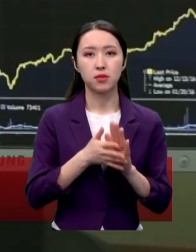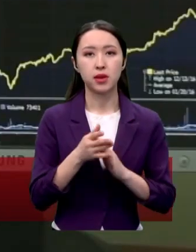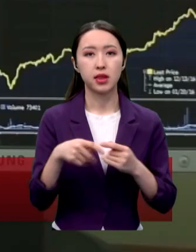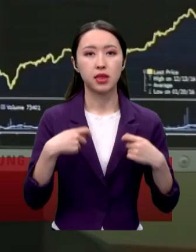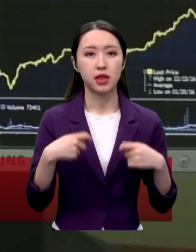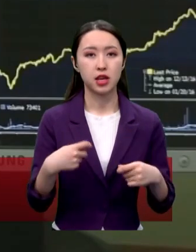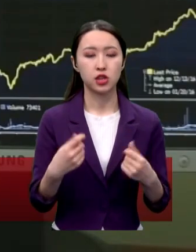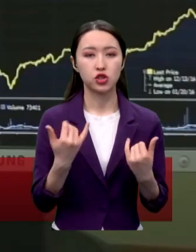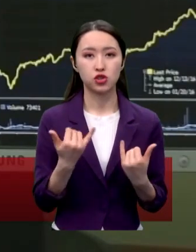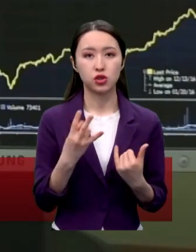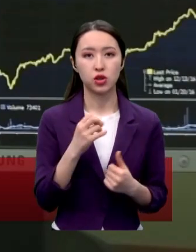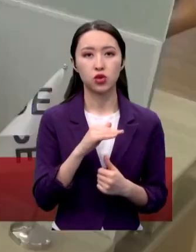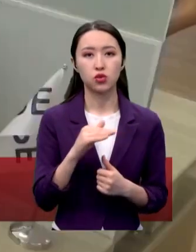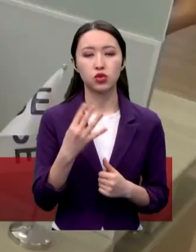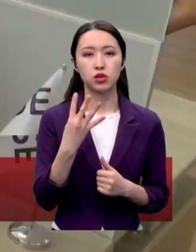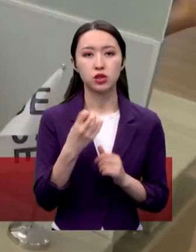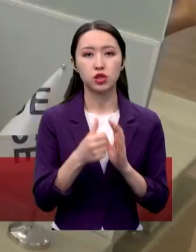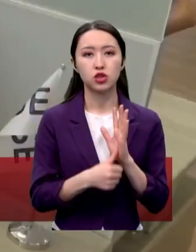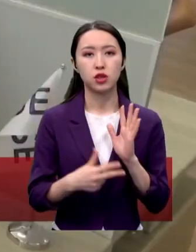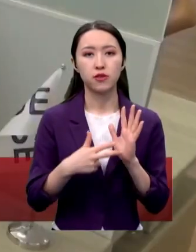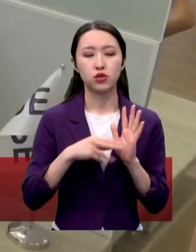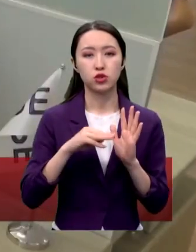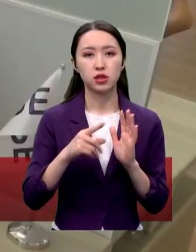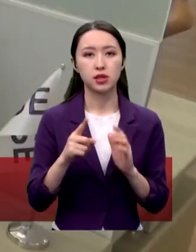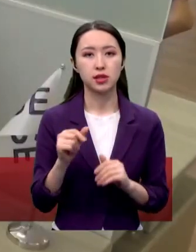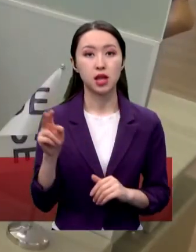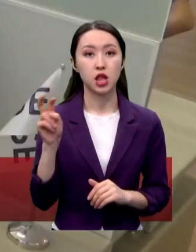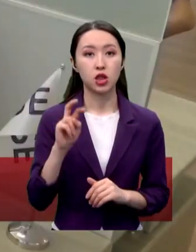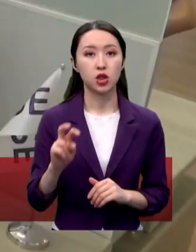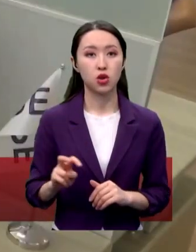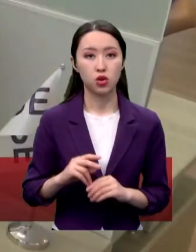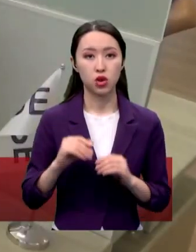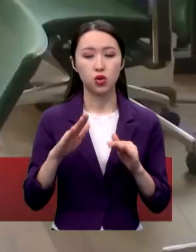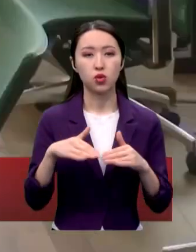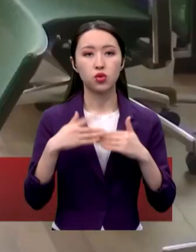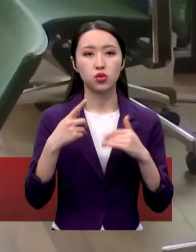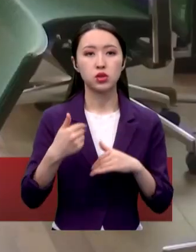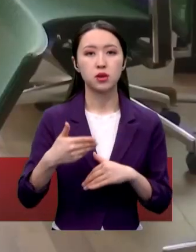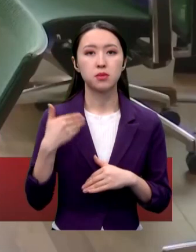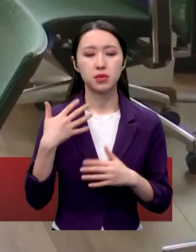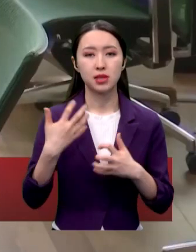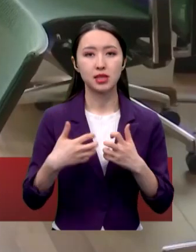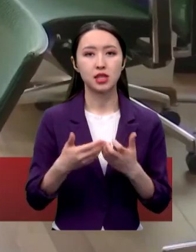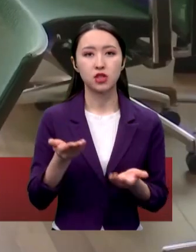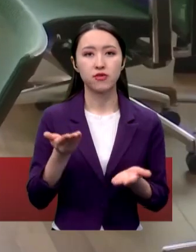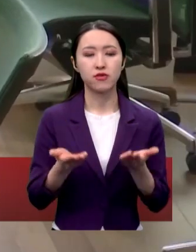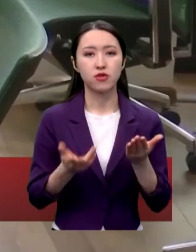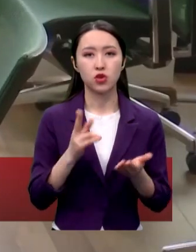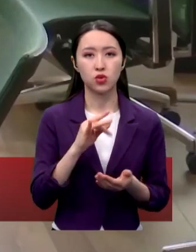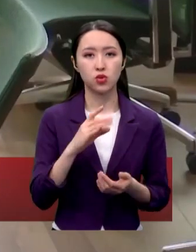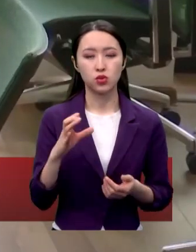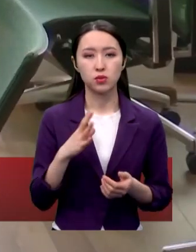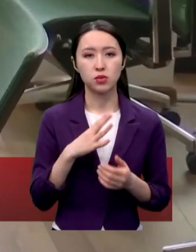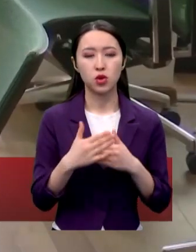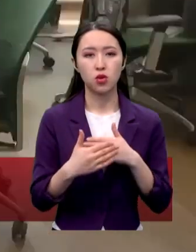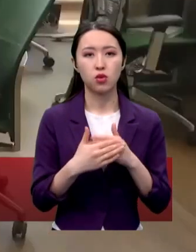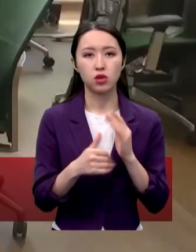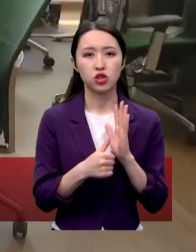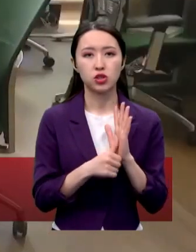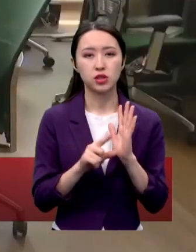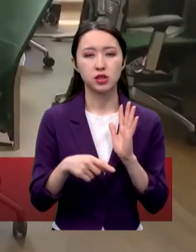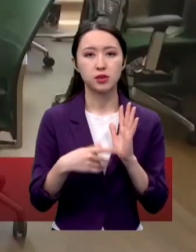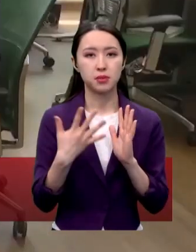уровне 468 тенге за доллар. Рост по предыдущему средневзвешенному курсу составил около